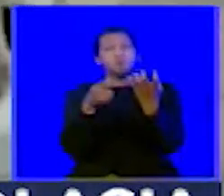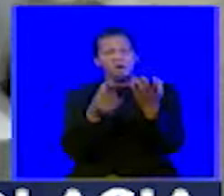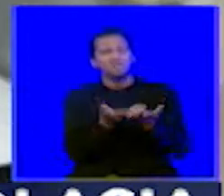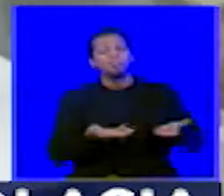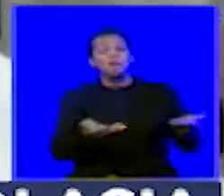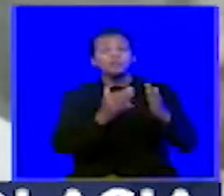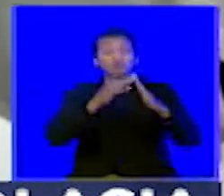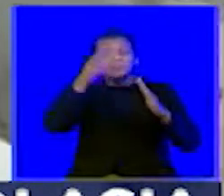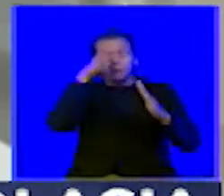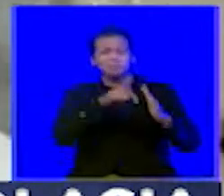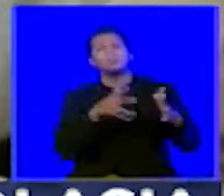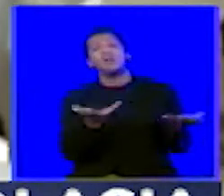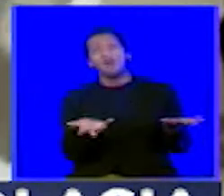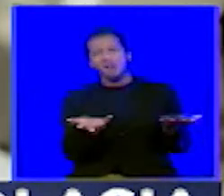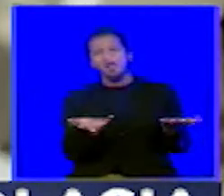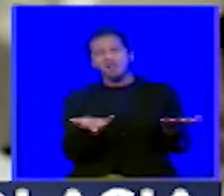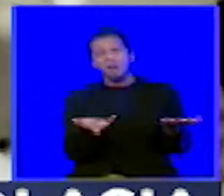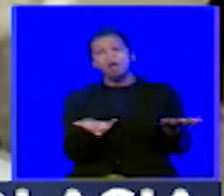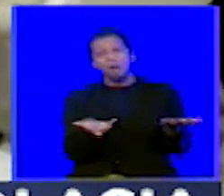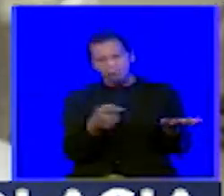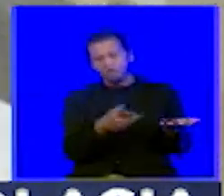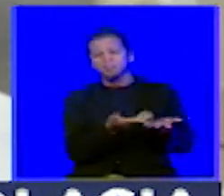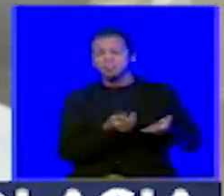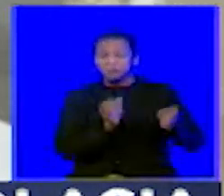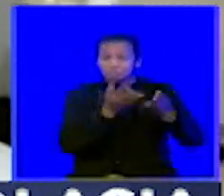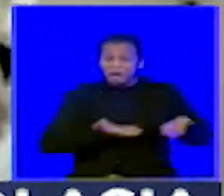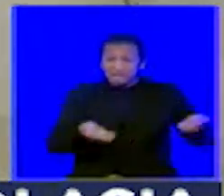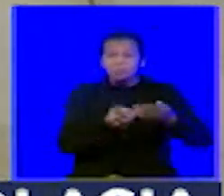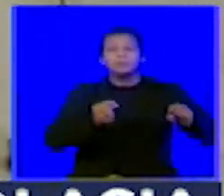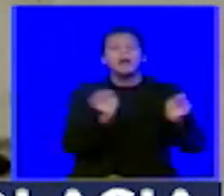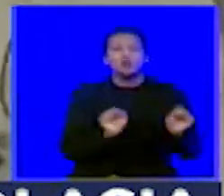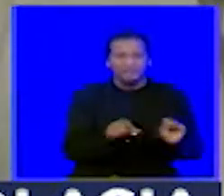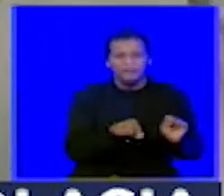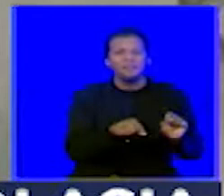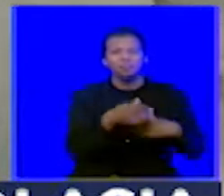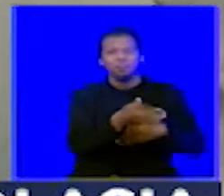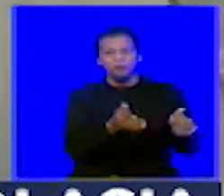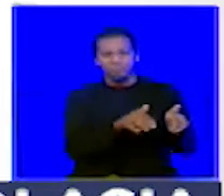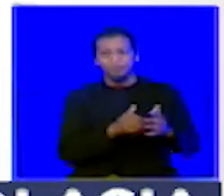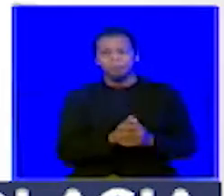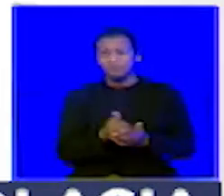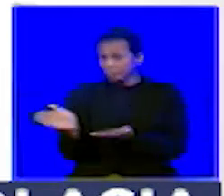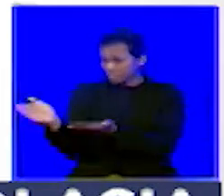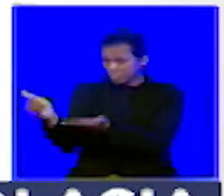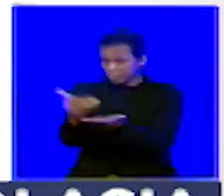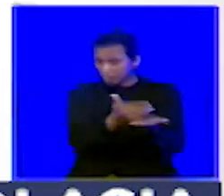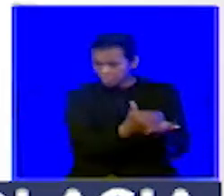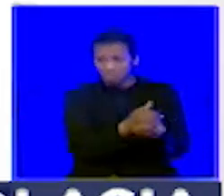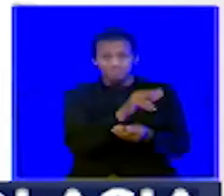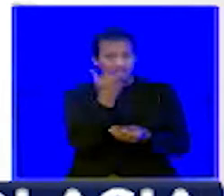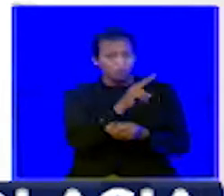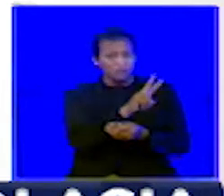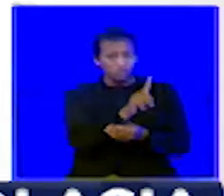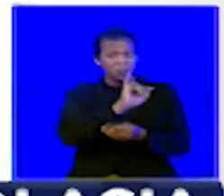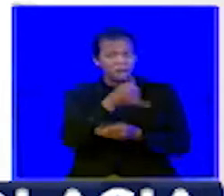unit perawatan intensif atau ICU. Data per 21 Januari 2021, 5 dari 7 provinsi di